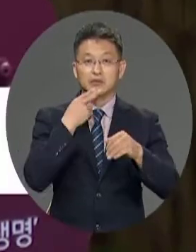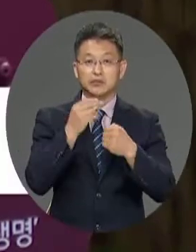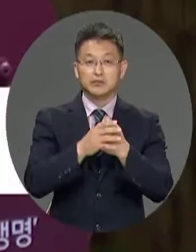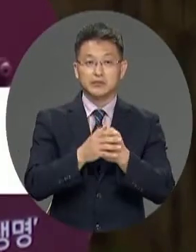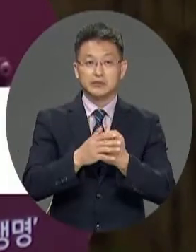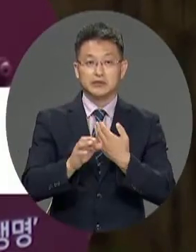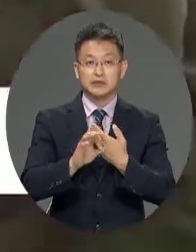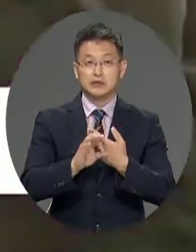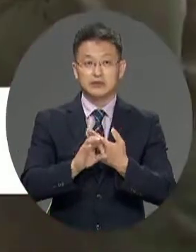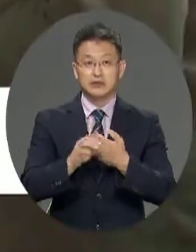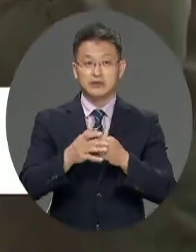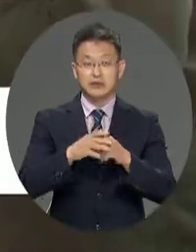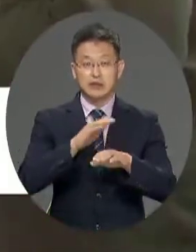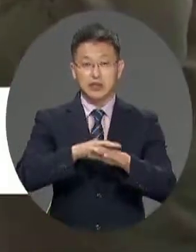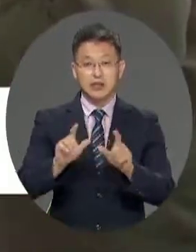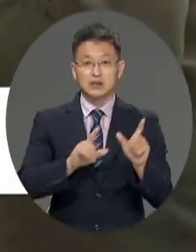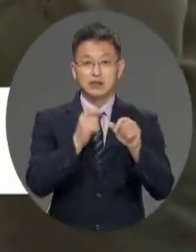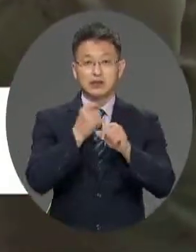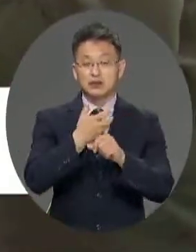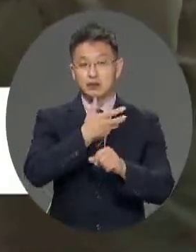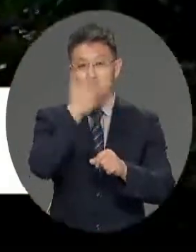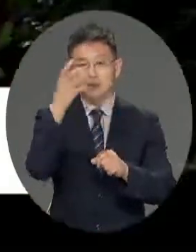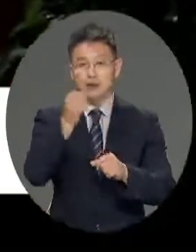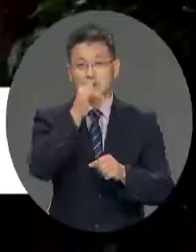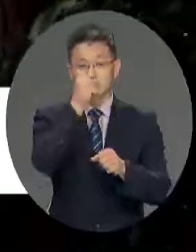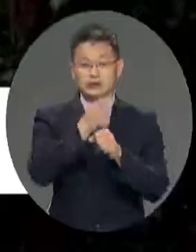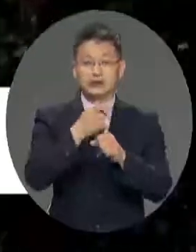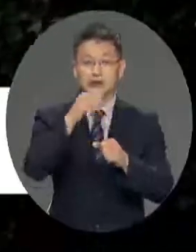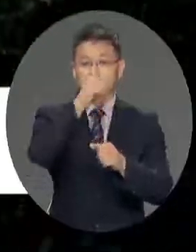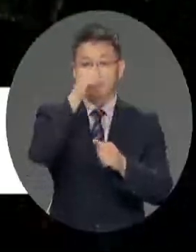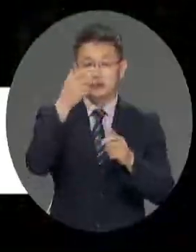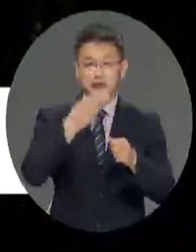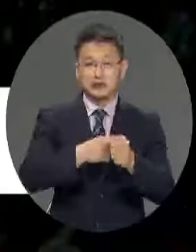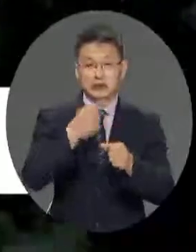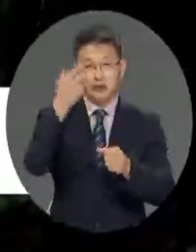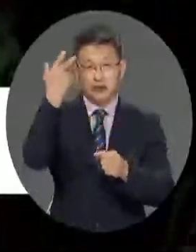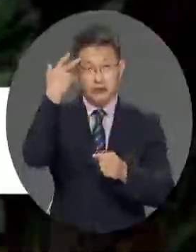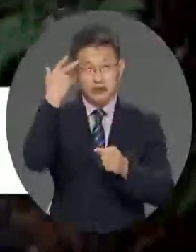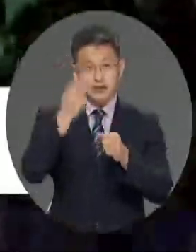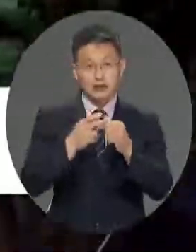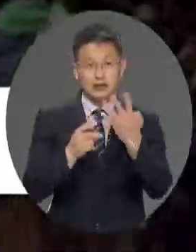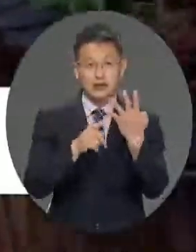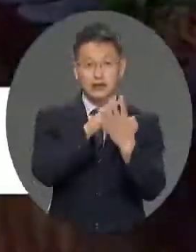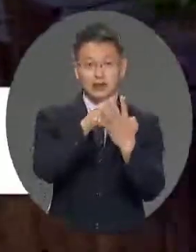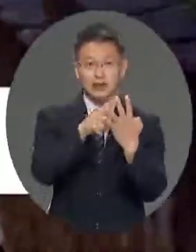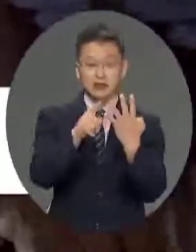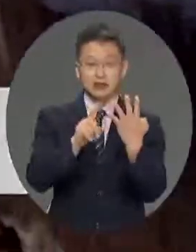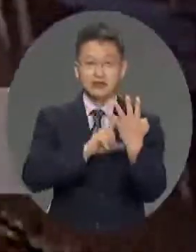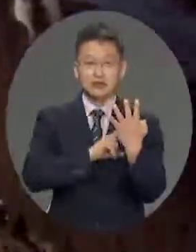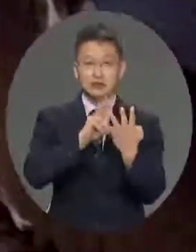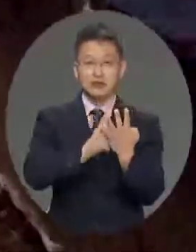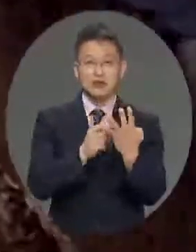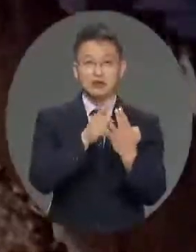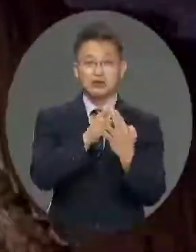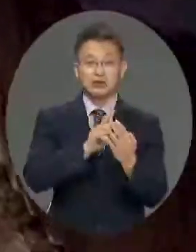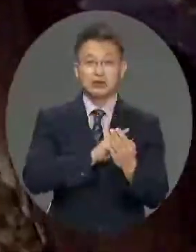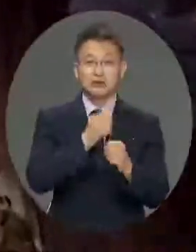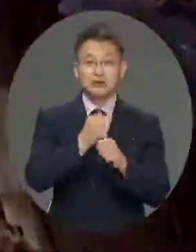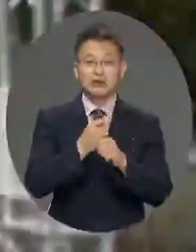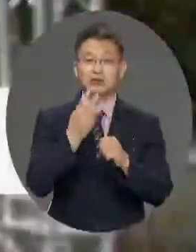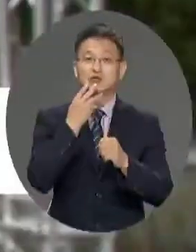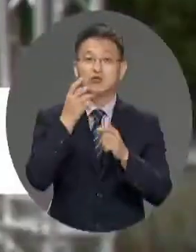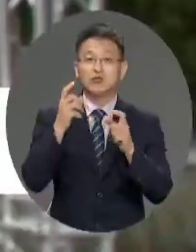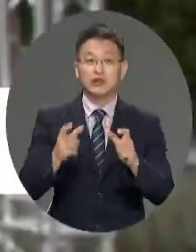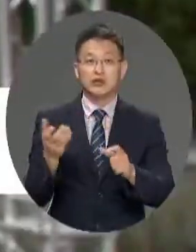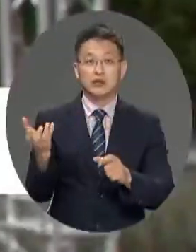위로하고 북돋우며 사는 사회를 꿈꾸었던 선생의 정신을 4가지 주제로 이름 붙였습니다 서울의 계시다가 얘